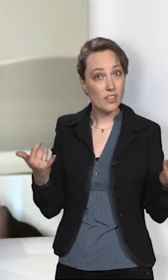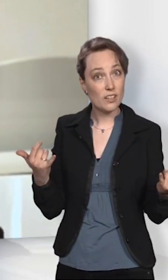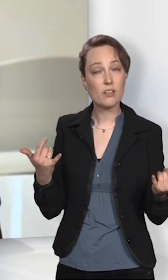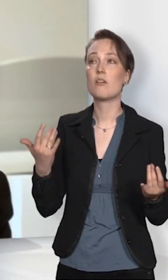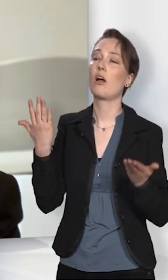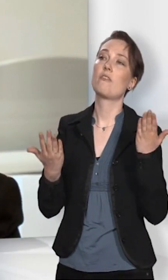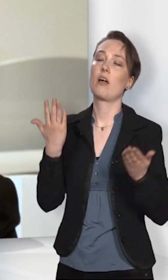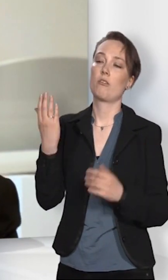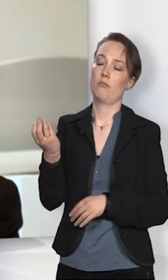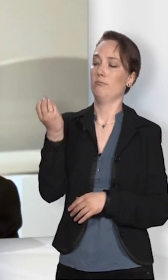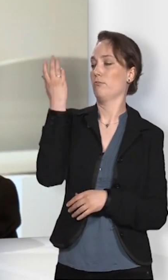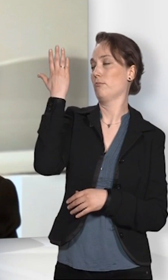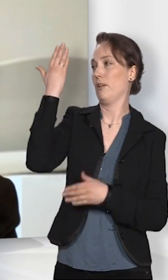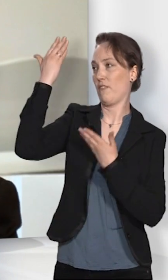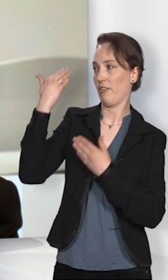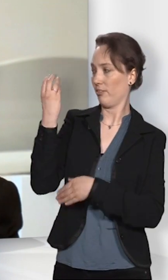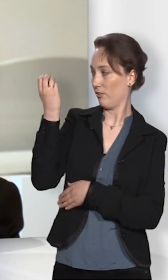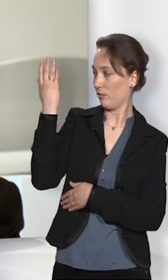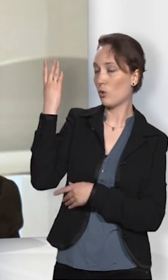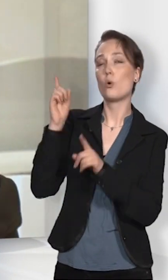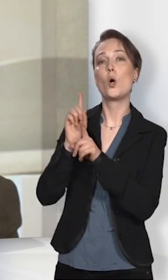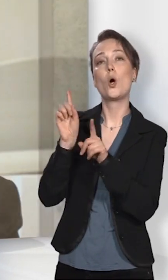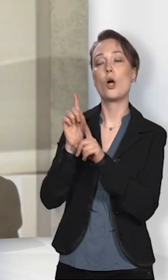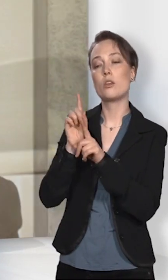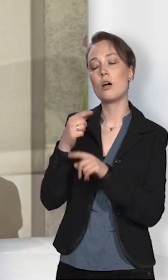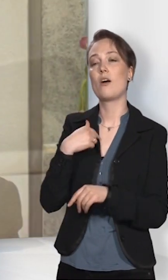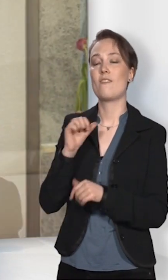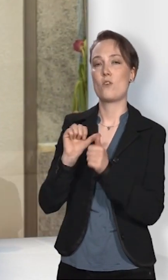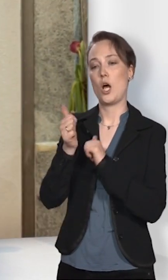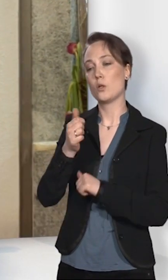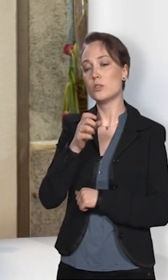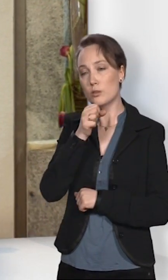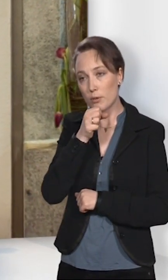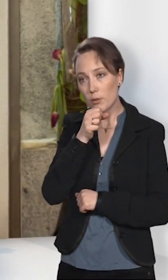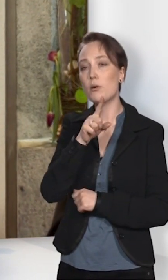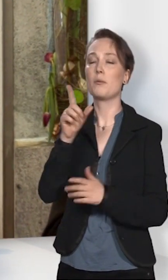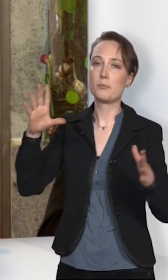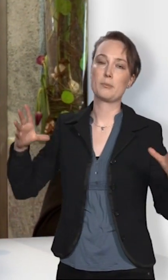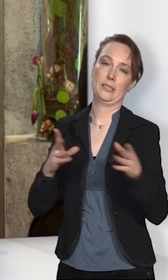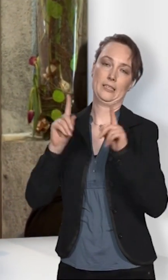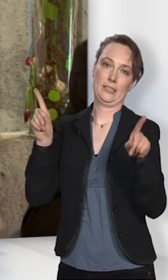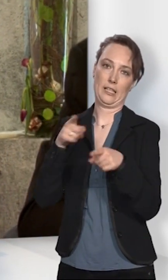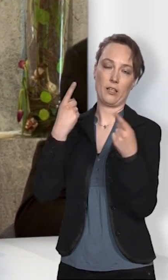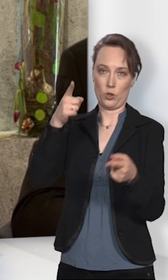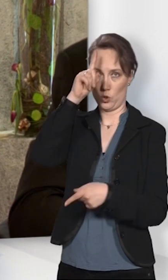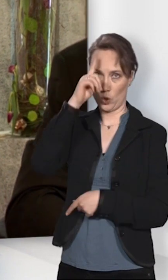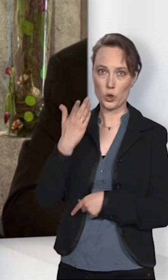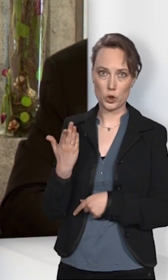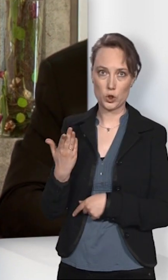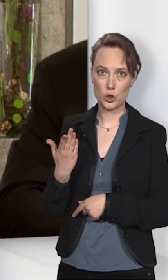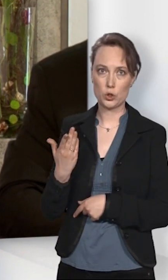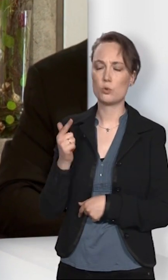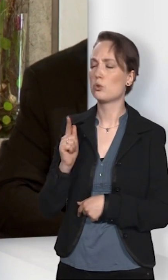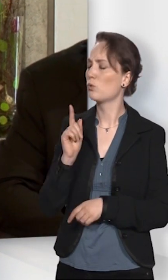an die Wand projiziert oder ich sage ihn einfach vor. Und dann singen wir zusammen das Lied in Deutsch. Und das ist